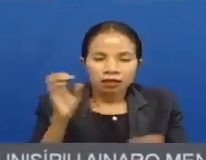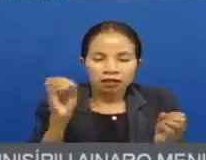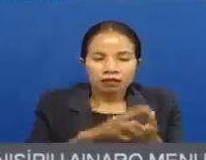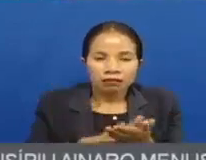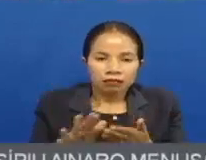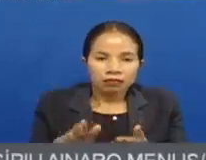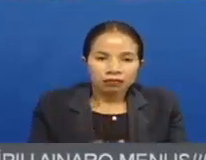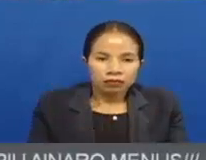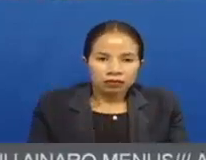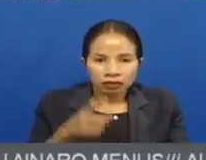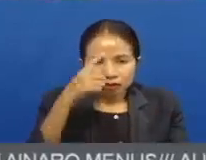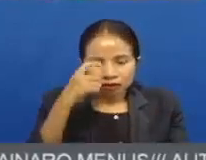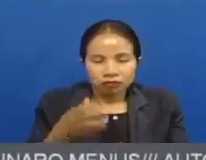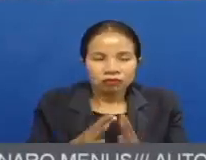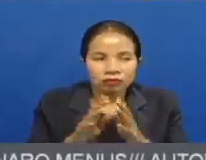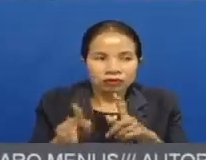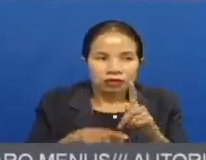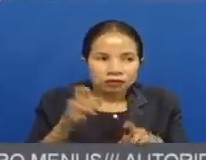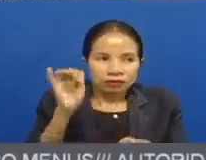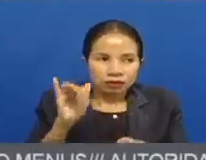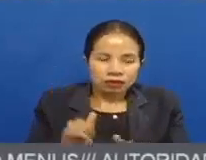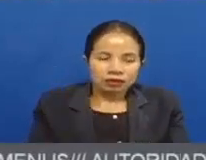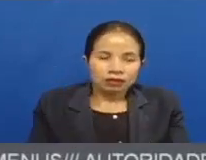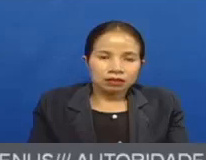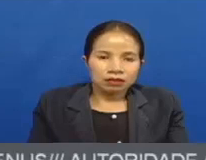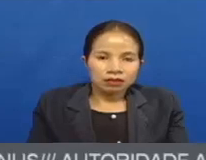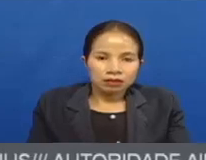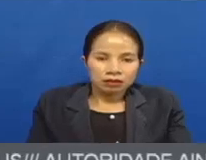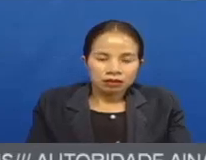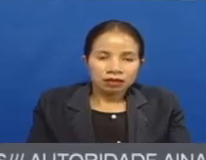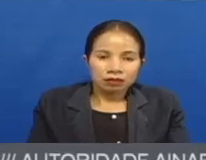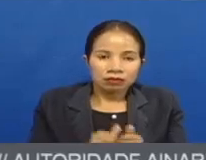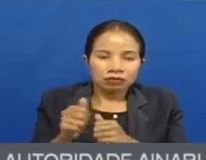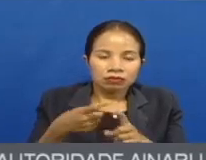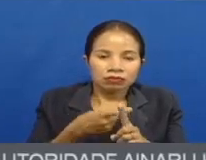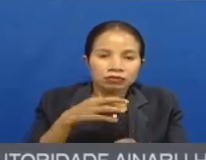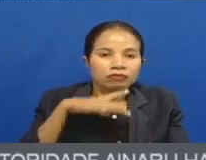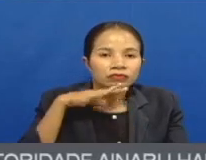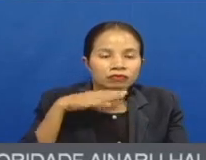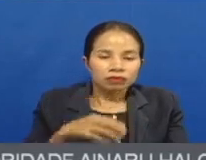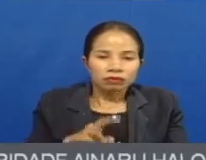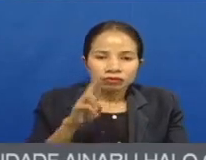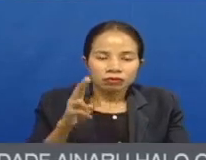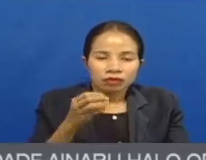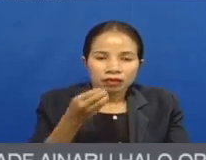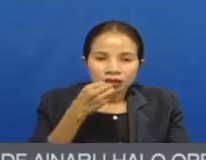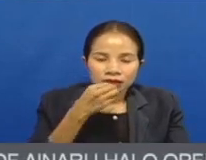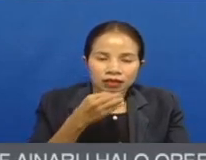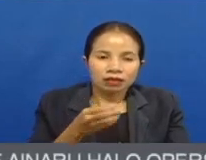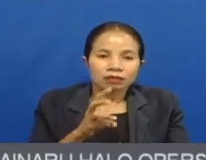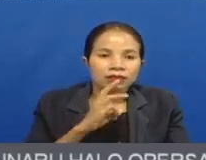saudabel. Tambah ne usuba sidadam sira. Atu adokan usi foer. Konsumu hahan no be